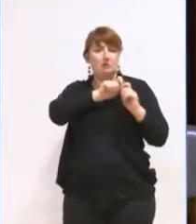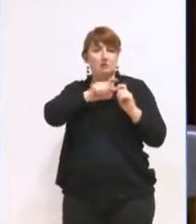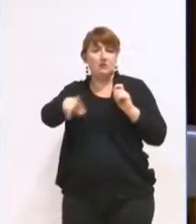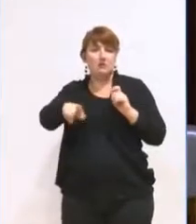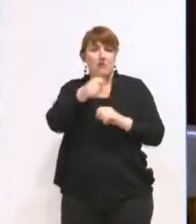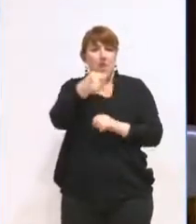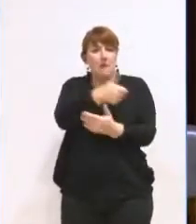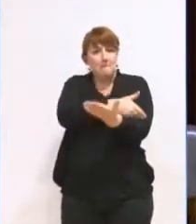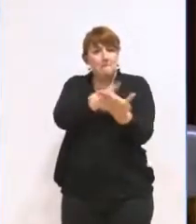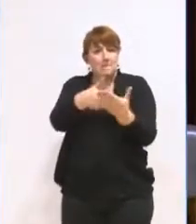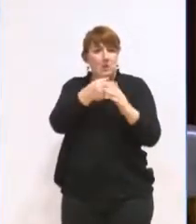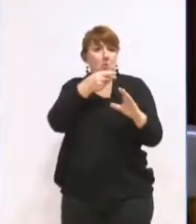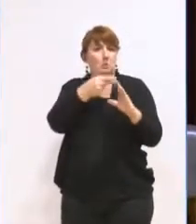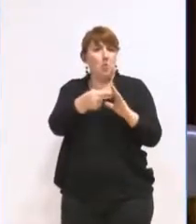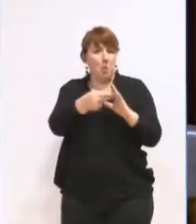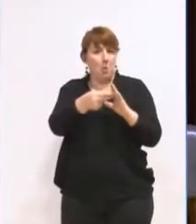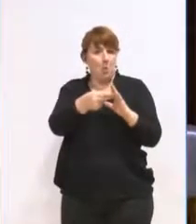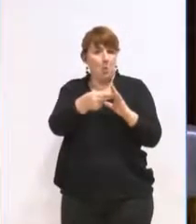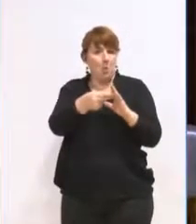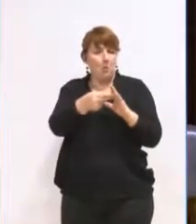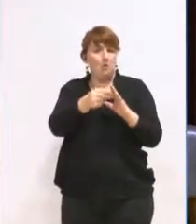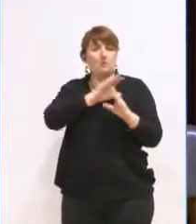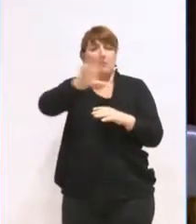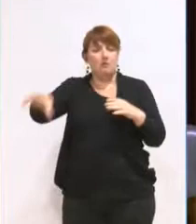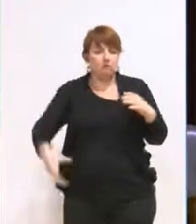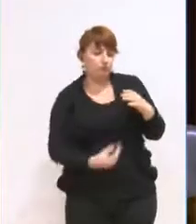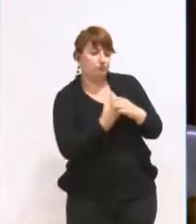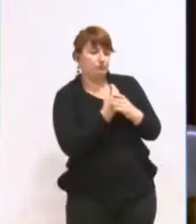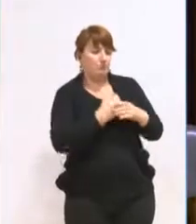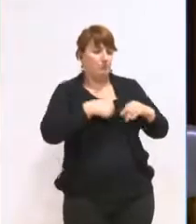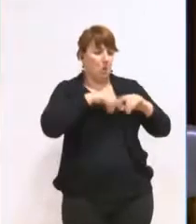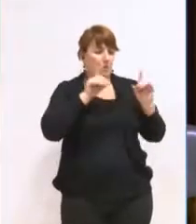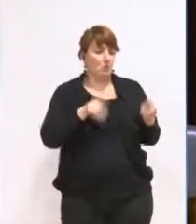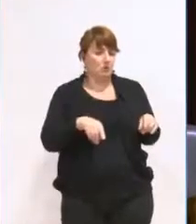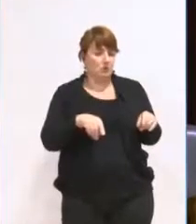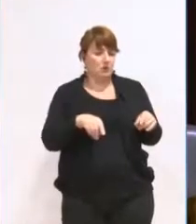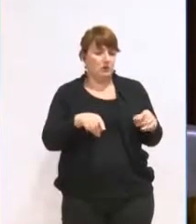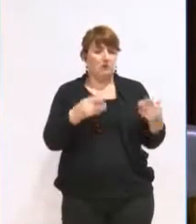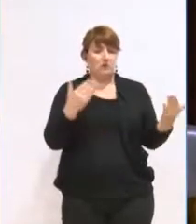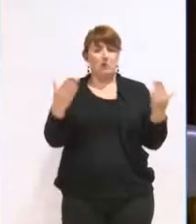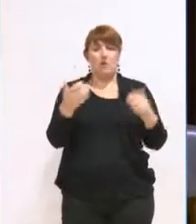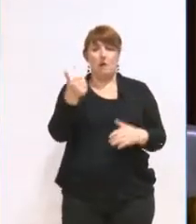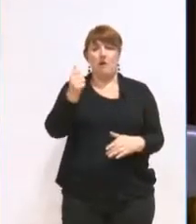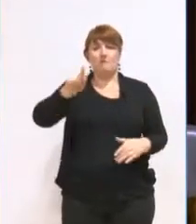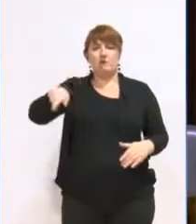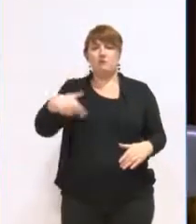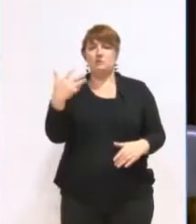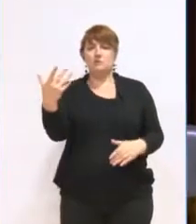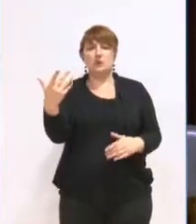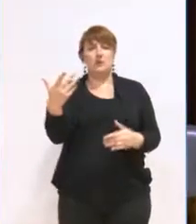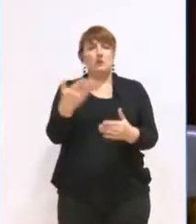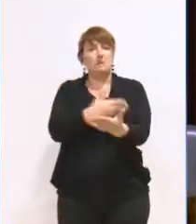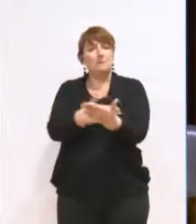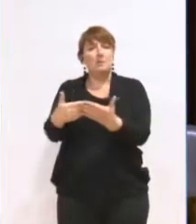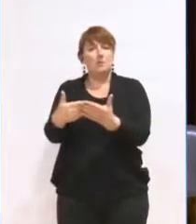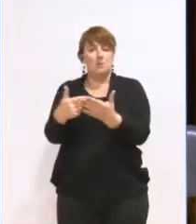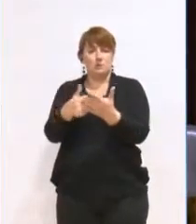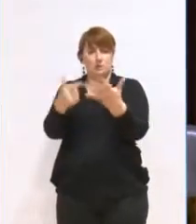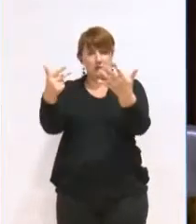1 million d'euros redistribués au budget de la ville à 1,5 million en 2018, soit une augmentation de